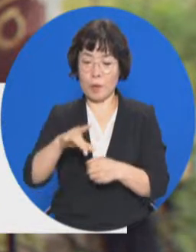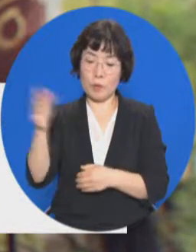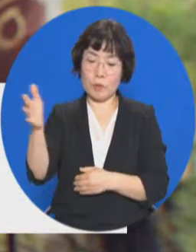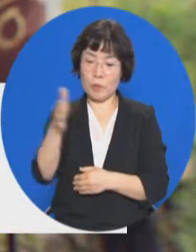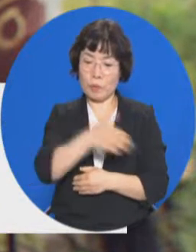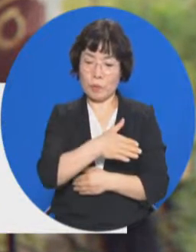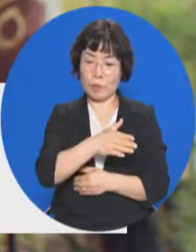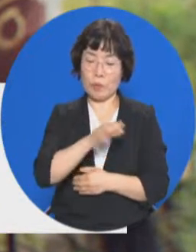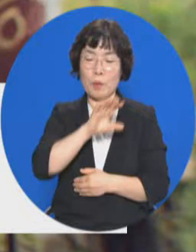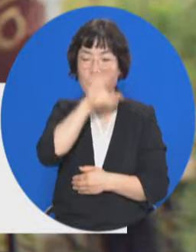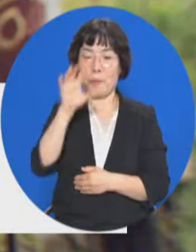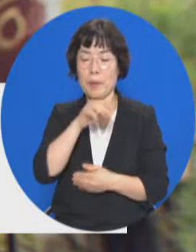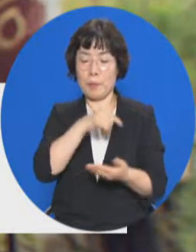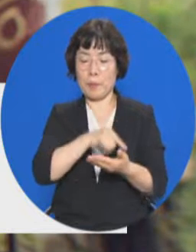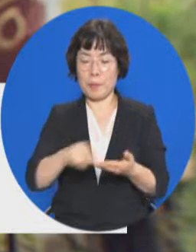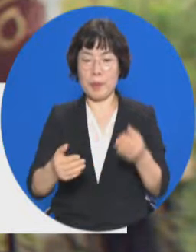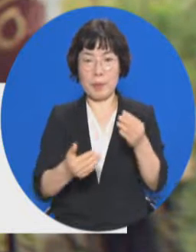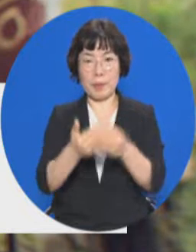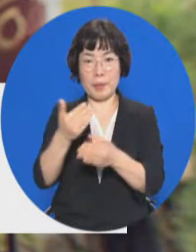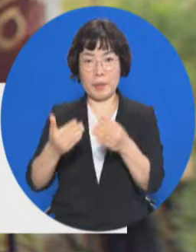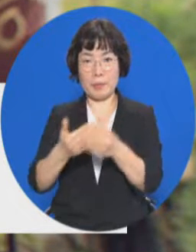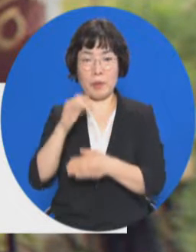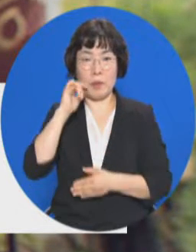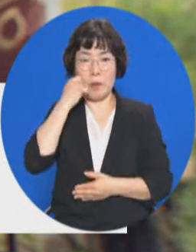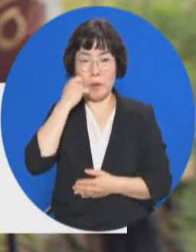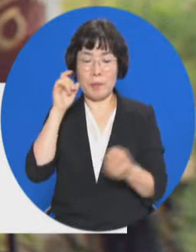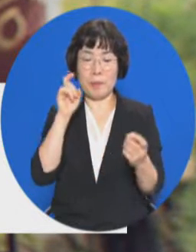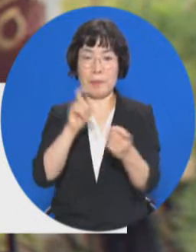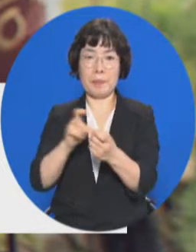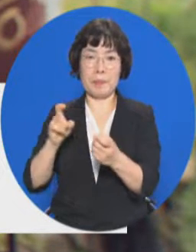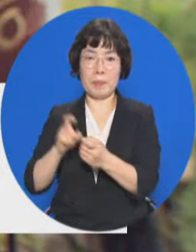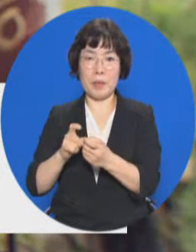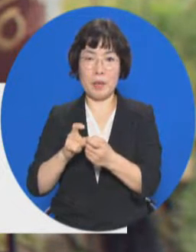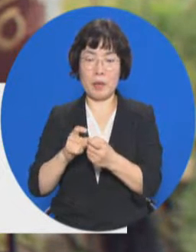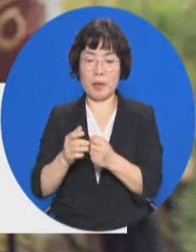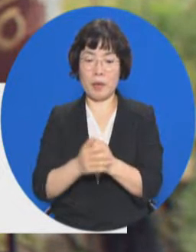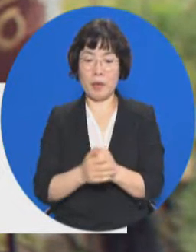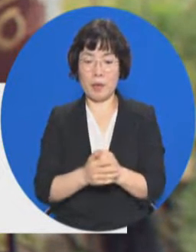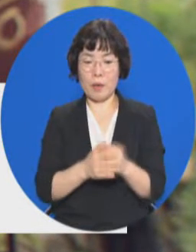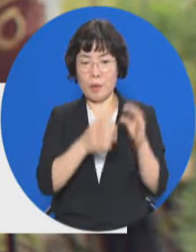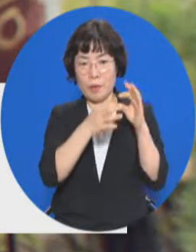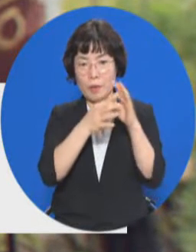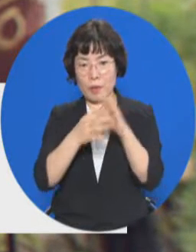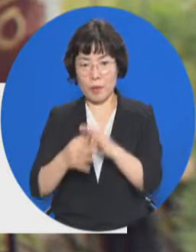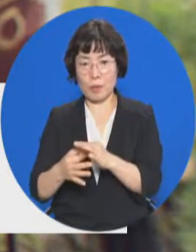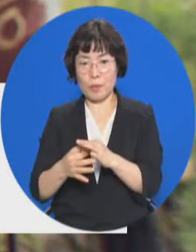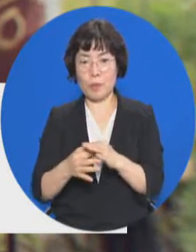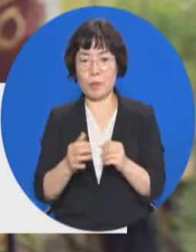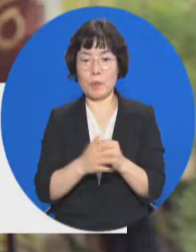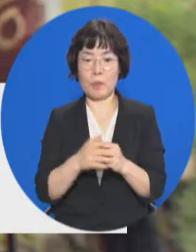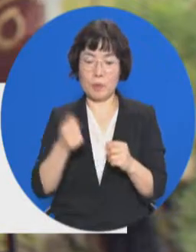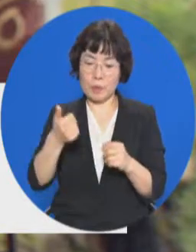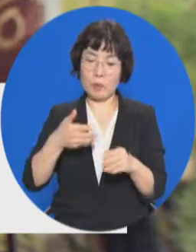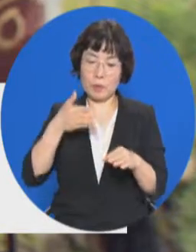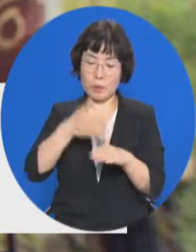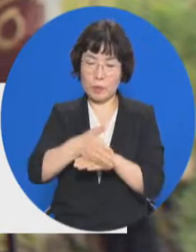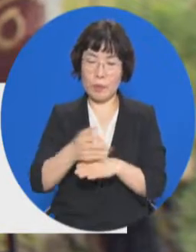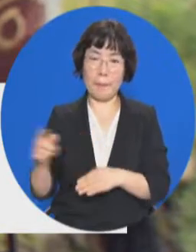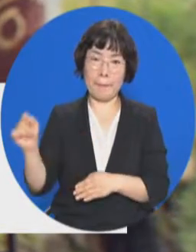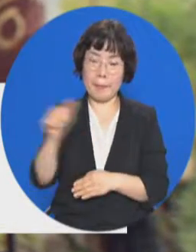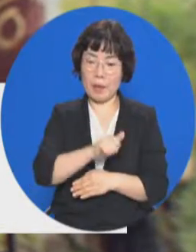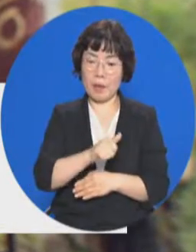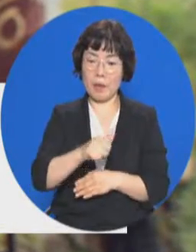해부터 똑같은 문제로 계속해서 어려움을 겪고 있는 게 사실이고요. 작계를 일찍 시작해도 수해 문제, 늦게 시작해도 이맘때